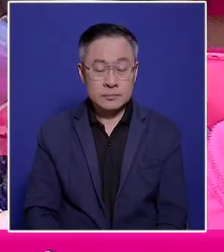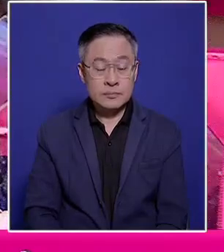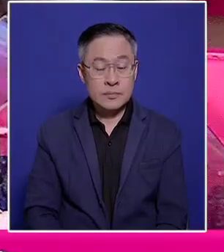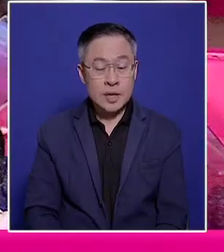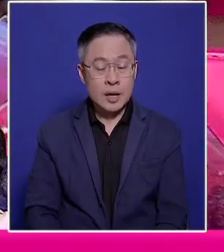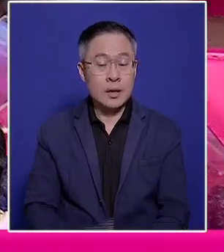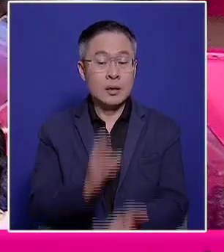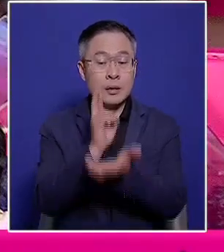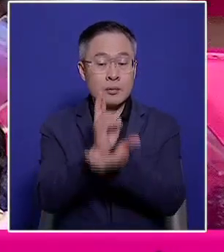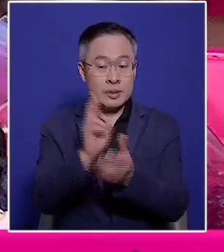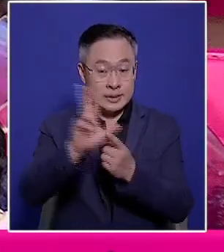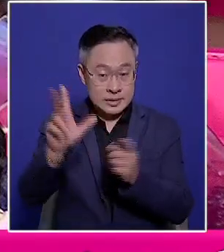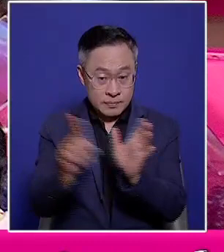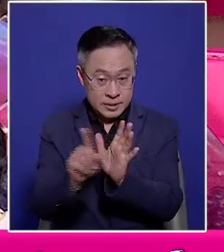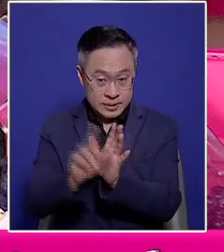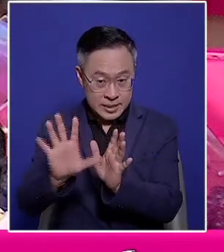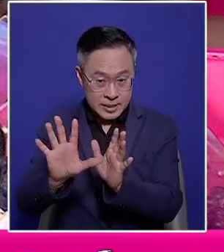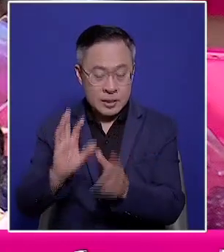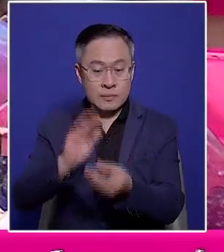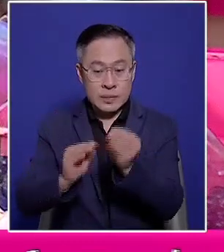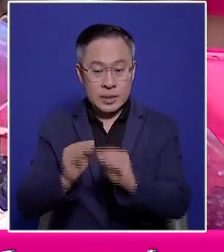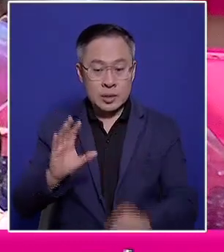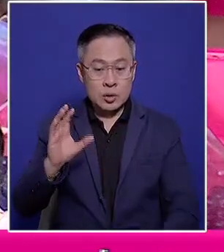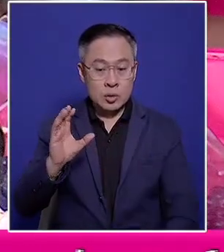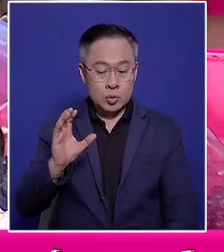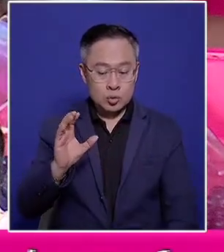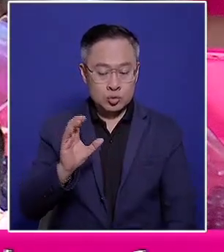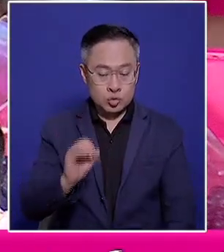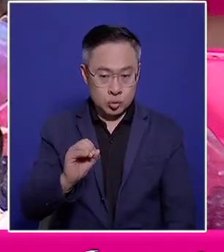7073780อันดับที่3มุมครั้งที่5เลขที่ออก